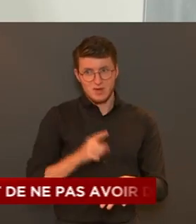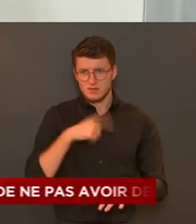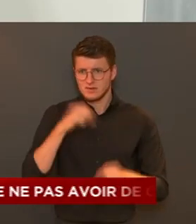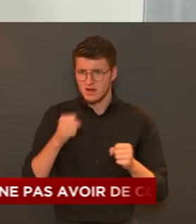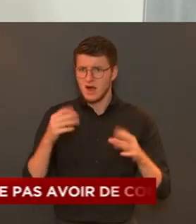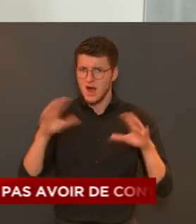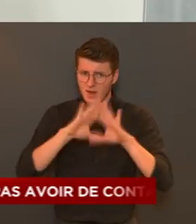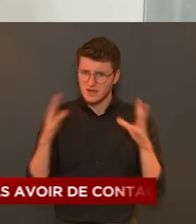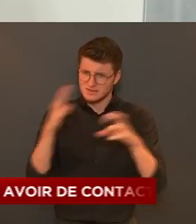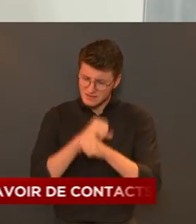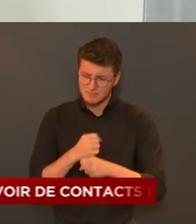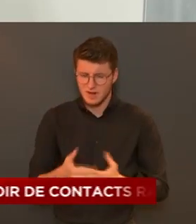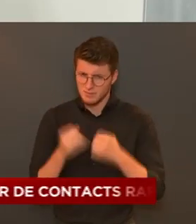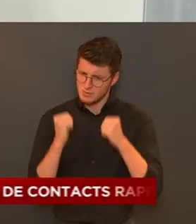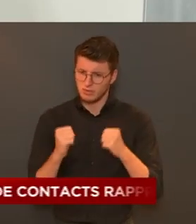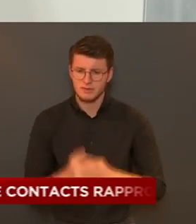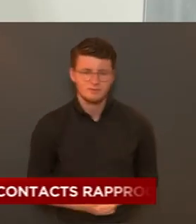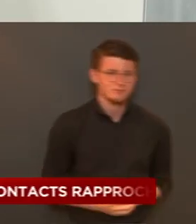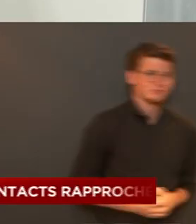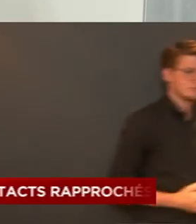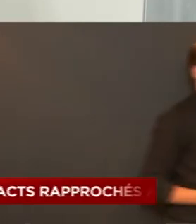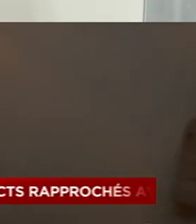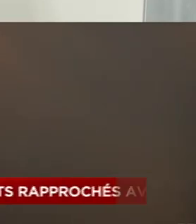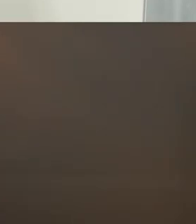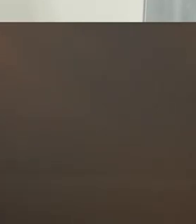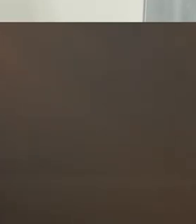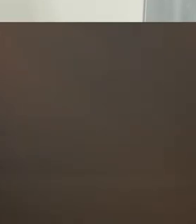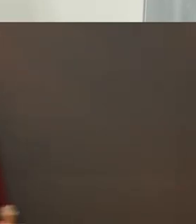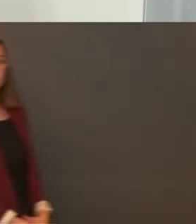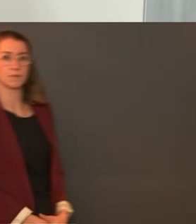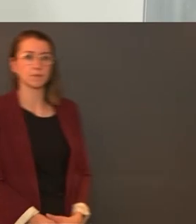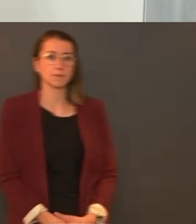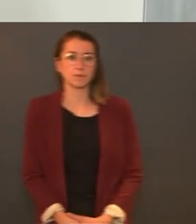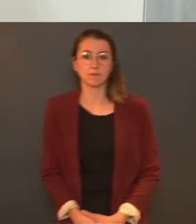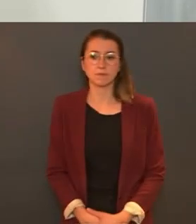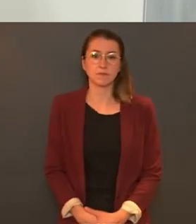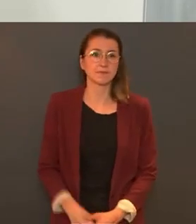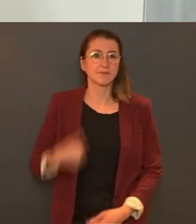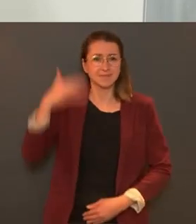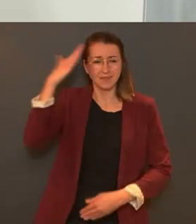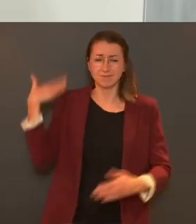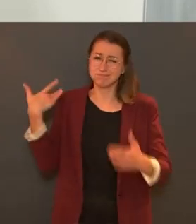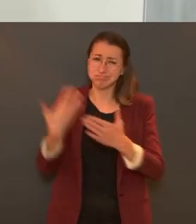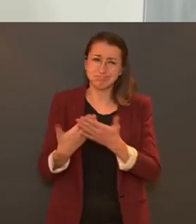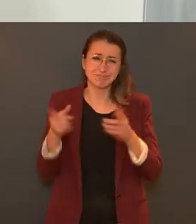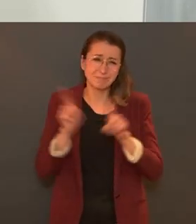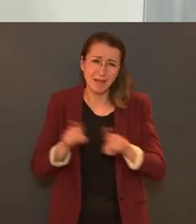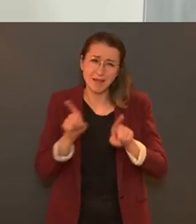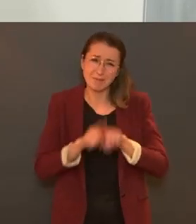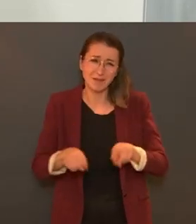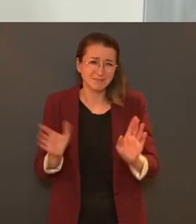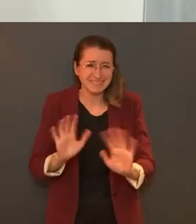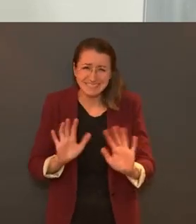sommes la solution. Tendu par la lassitude, car un relâchement généralisé entraîne inévitablement un retour à des mesures plus strictes. Il